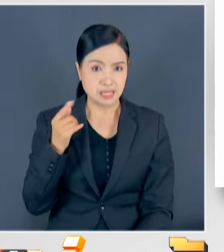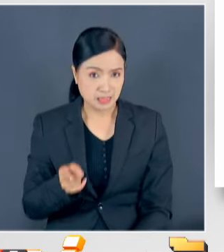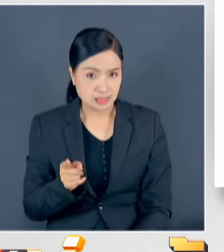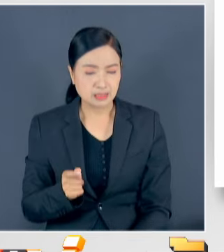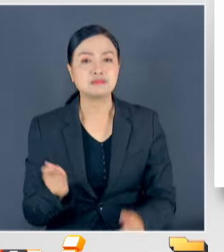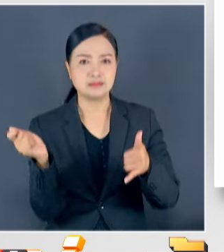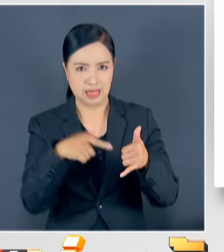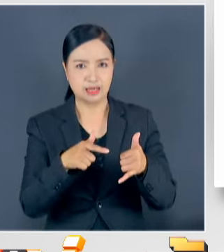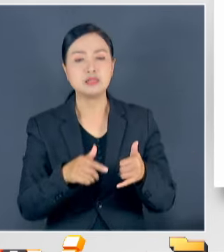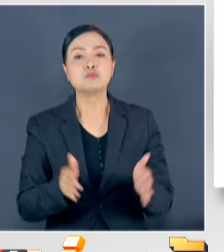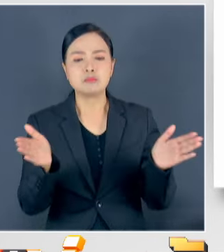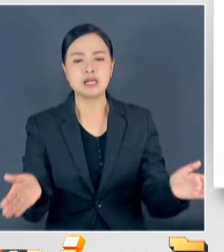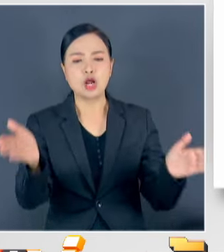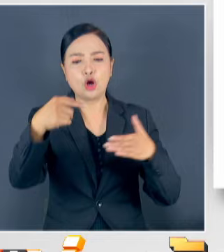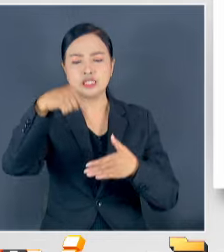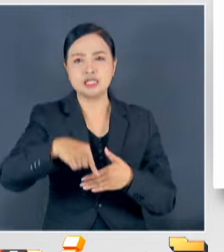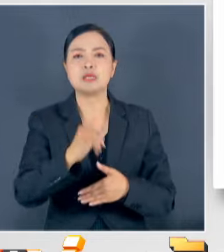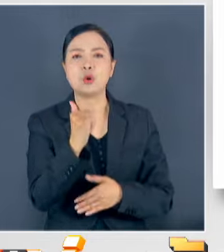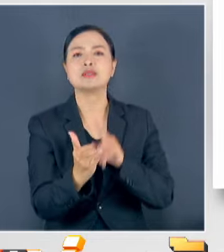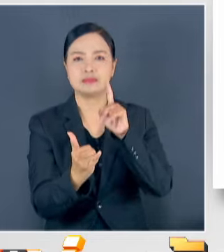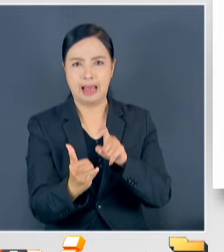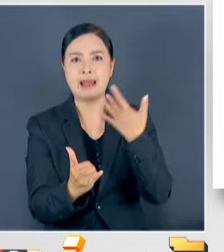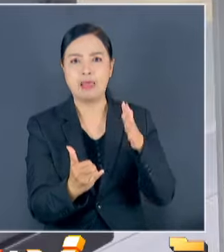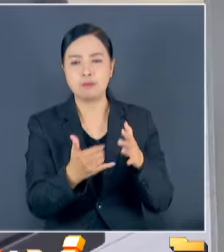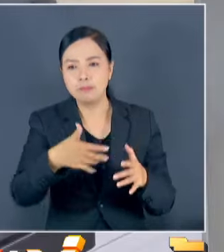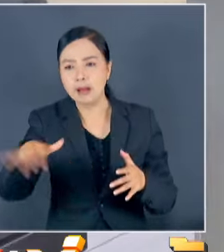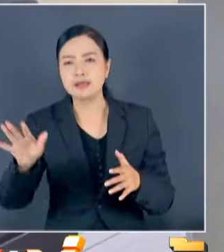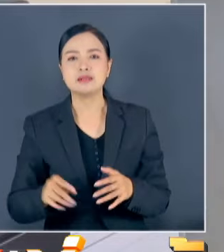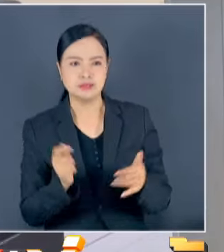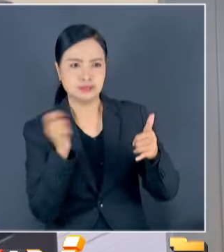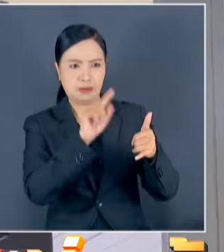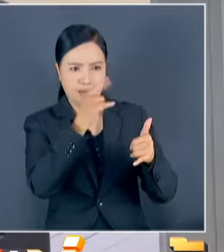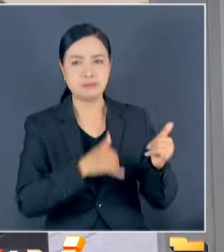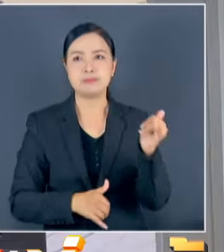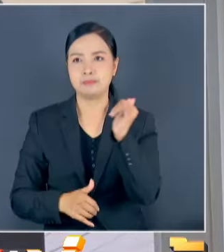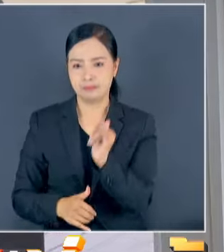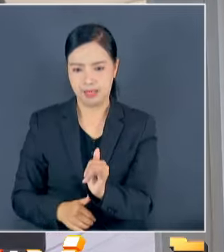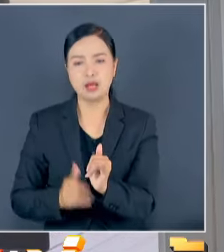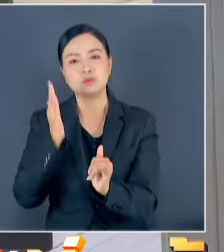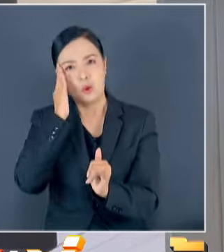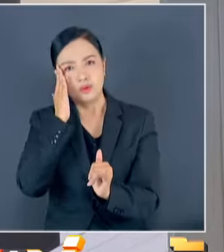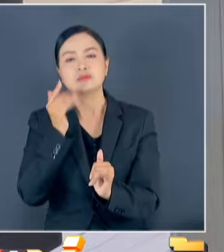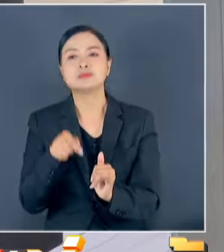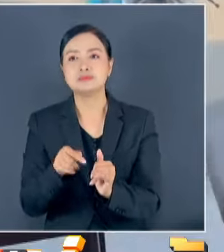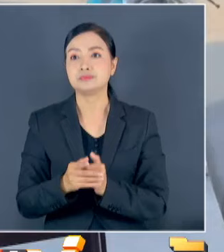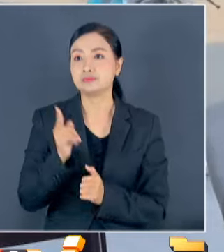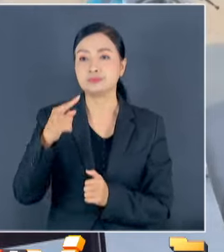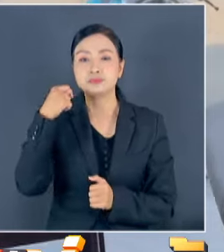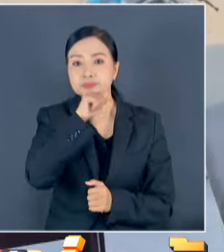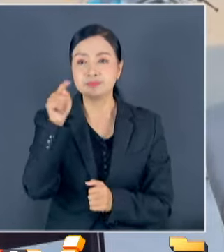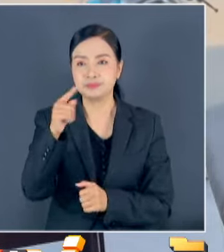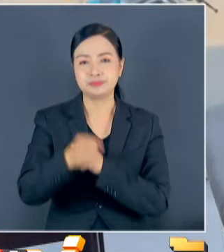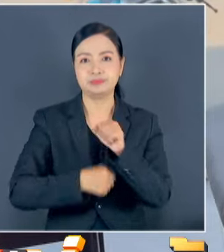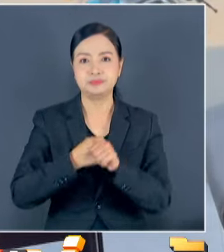ริงหรือเปล่านะครับ oh. เจ้าของไอเดียนี้คือนายหวีฝนเจ้ยครับเป็นลูกครึ่งไทยไต้หวันนะครับ oh. อายุ21ปีฮะ